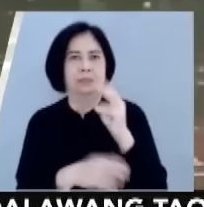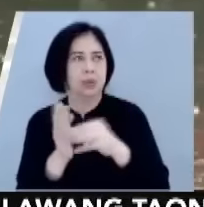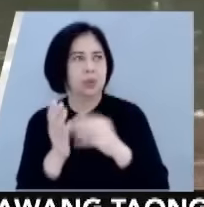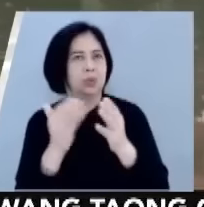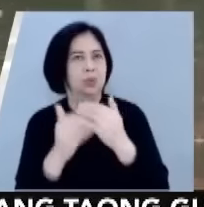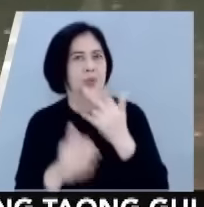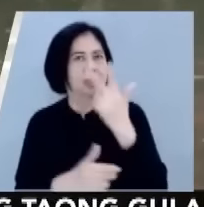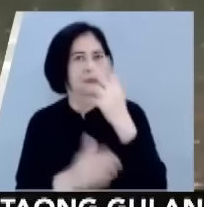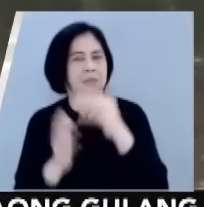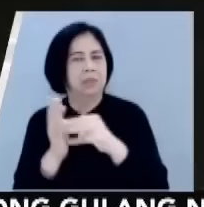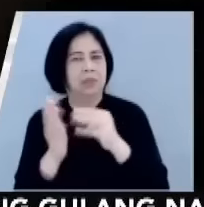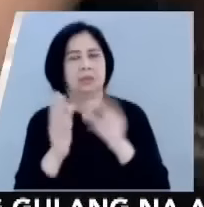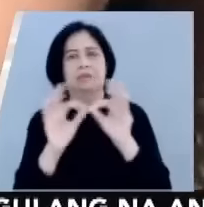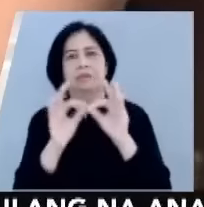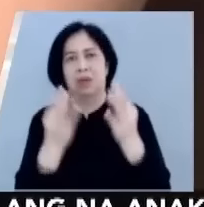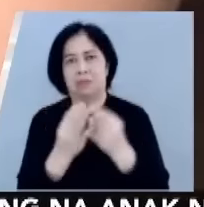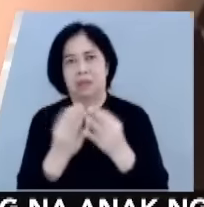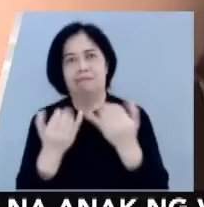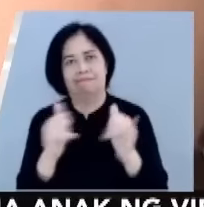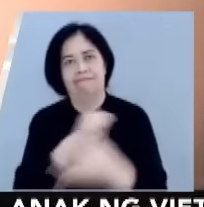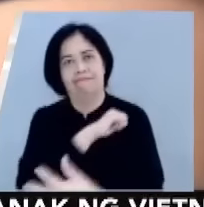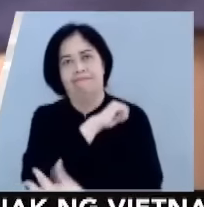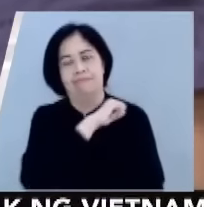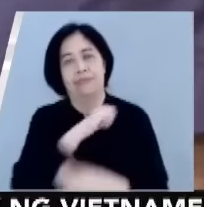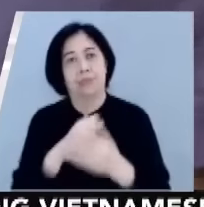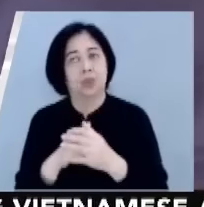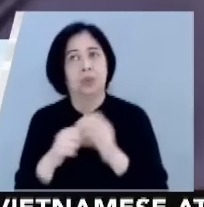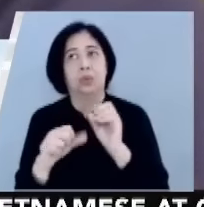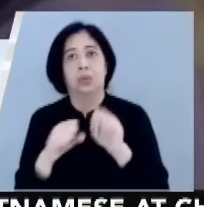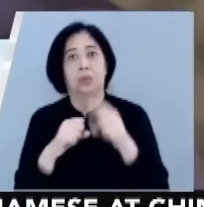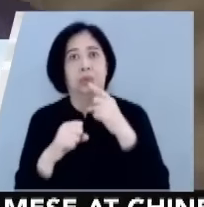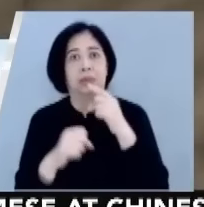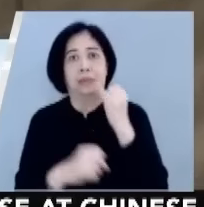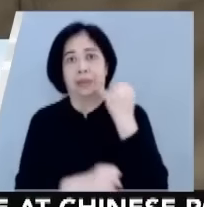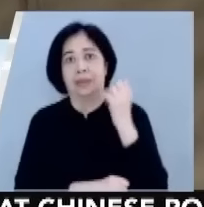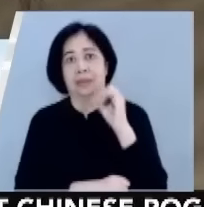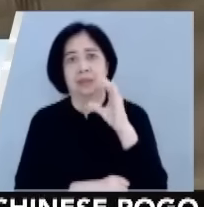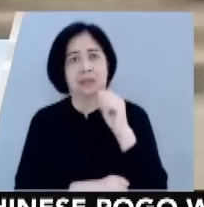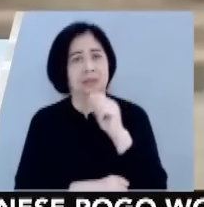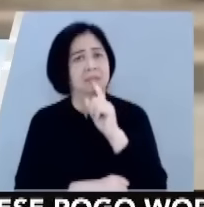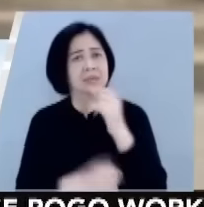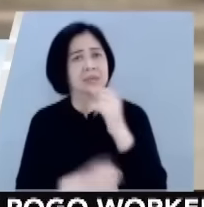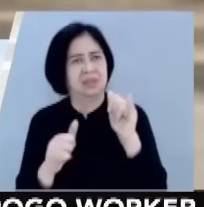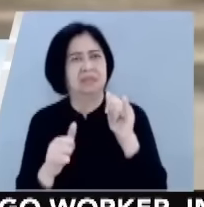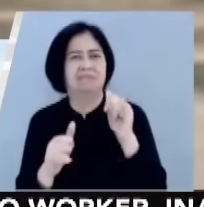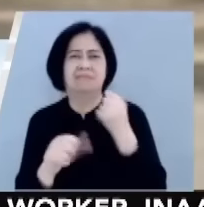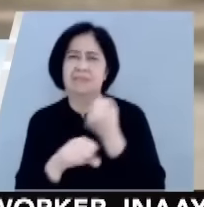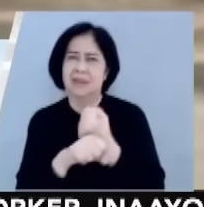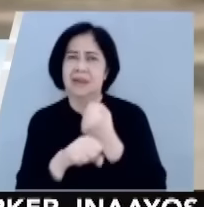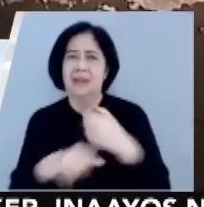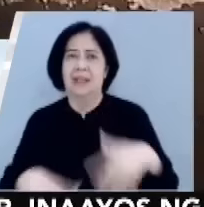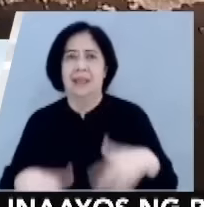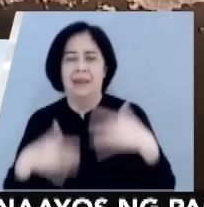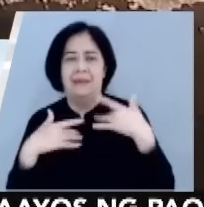milyong pamilya ang mahirap. Kaya masasabi raw ni Jessica na mahirap pa rin ang buhay. Kung inunlad